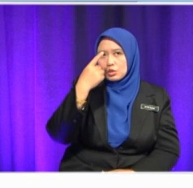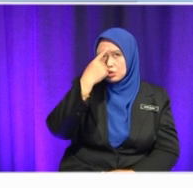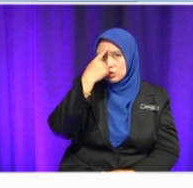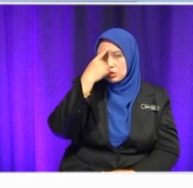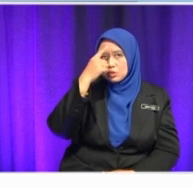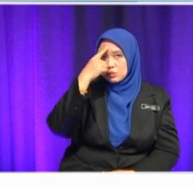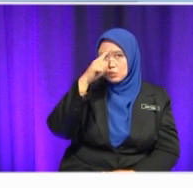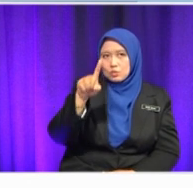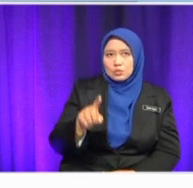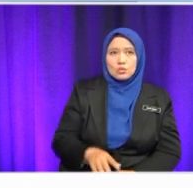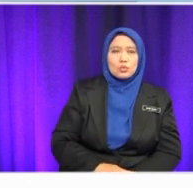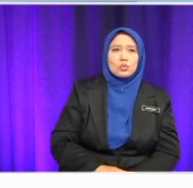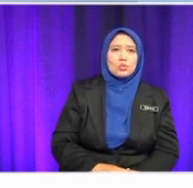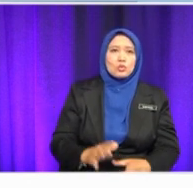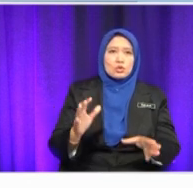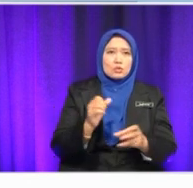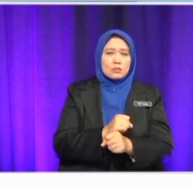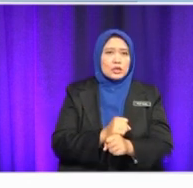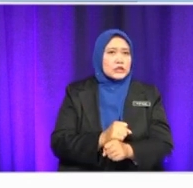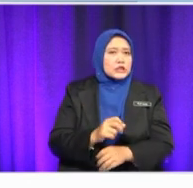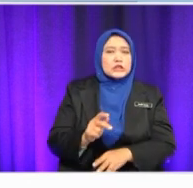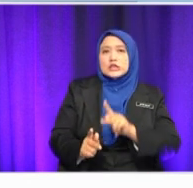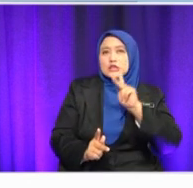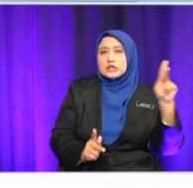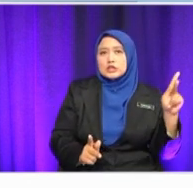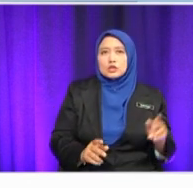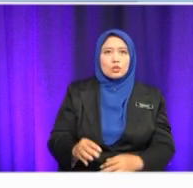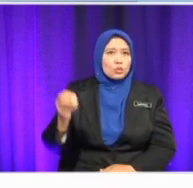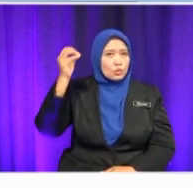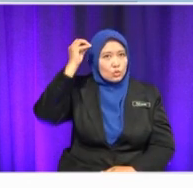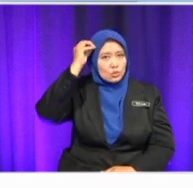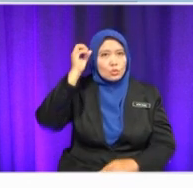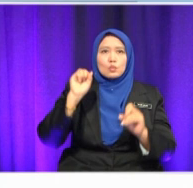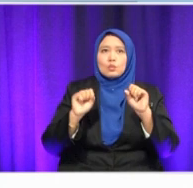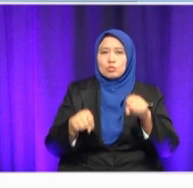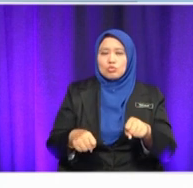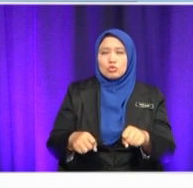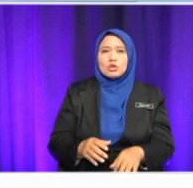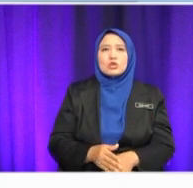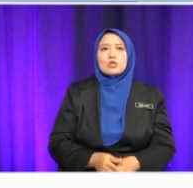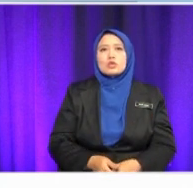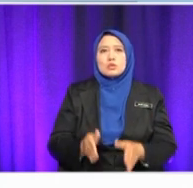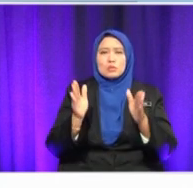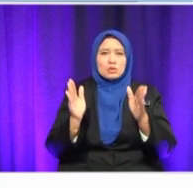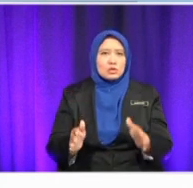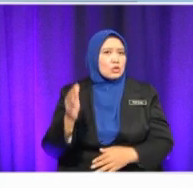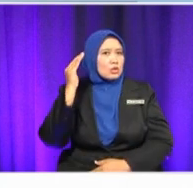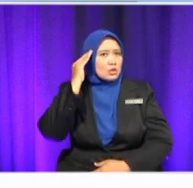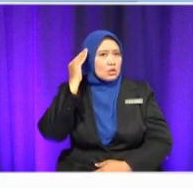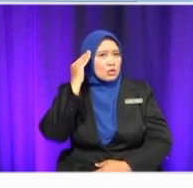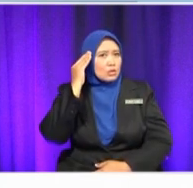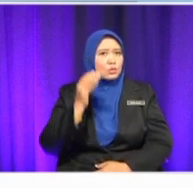dominan di bagian kiri otak ini membolehkan seseorang menakut secara deduktif dan